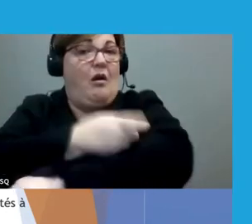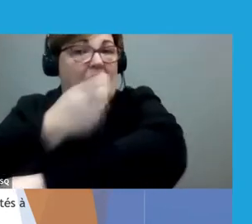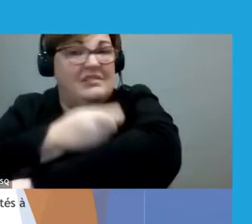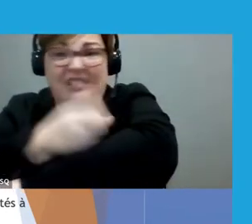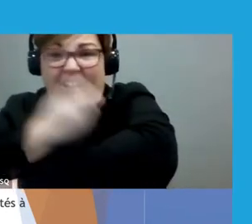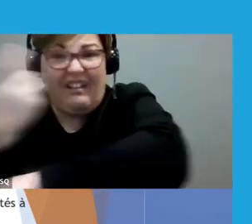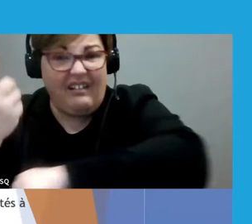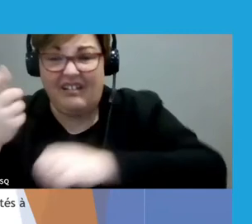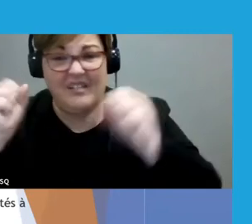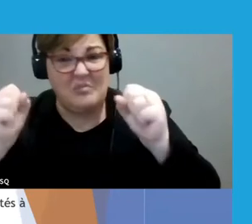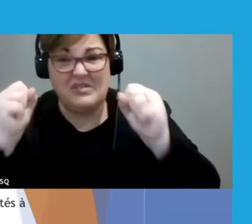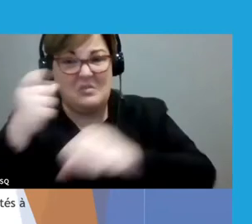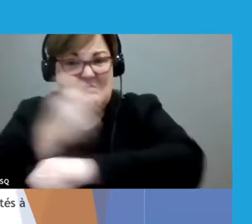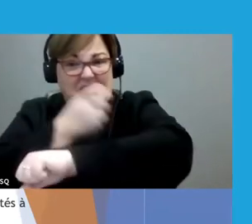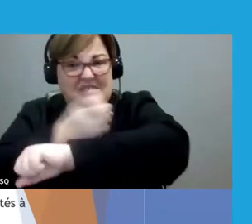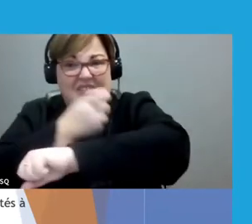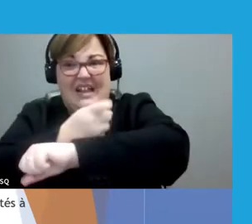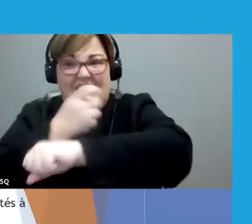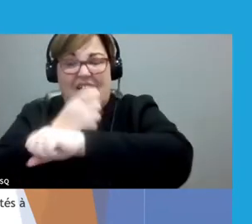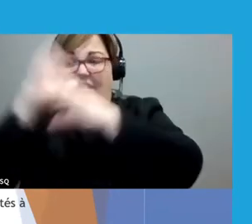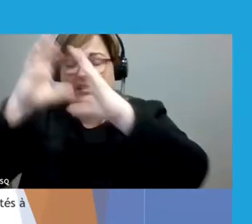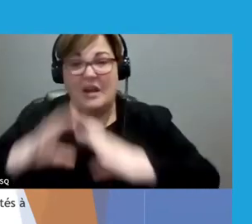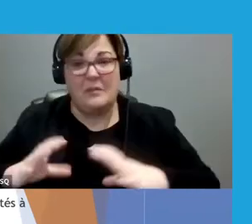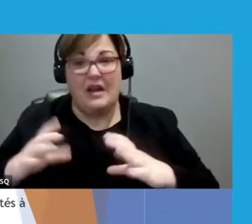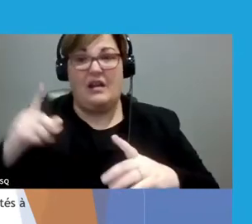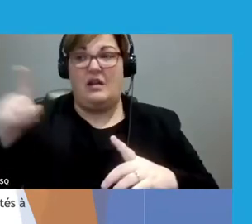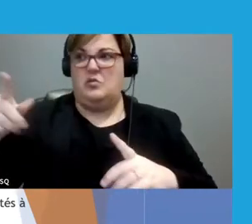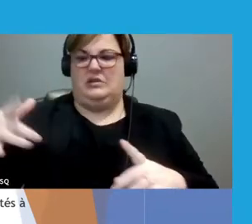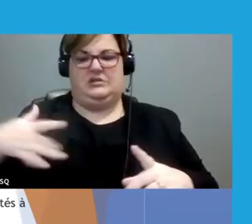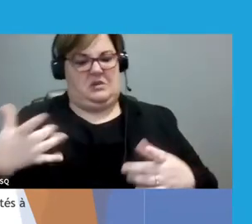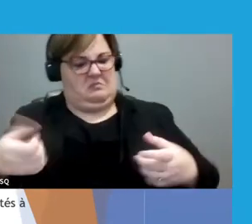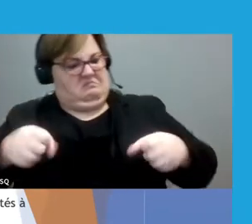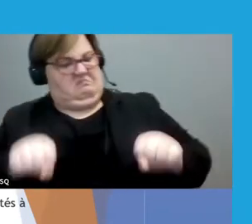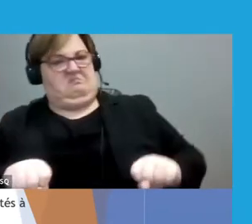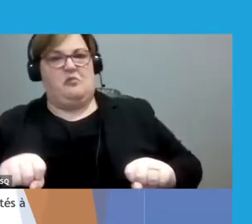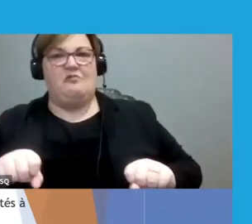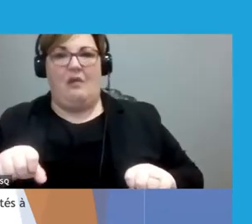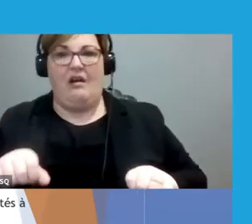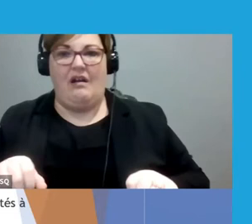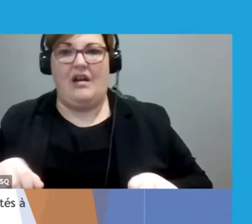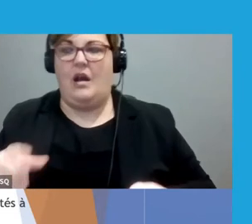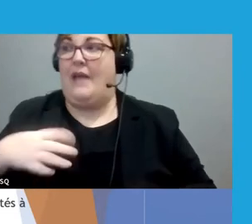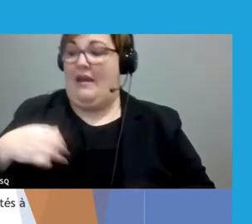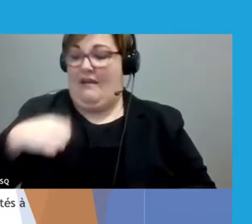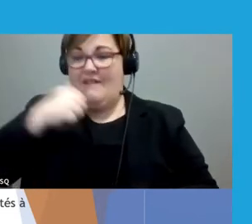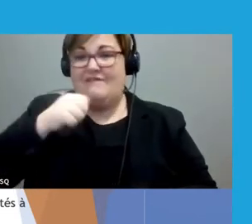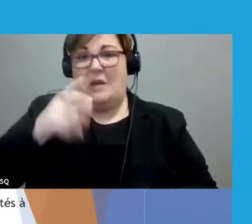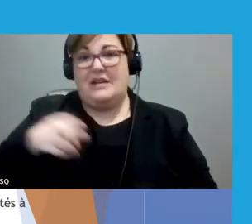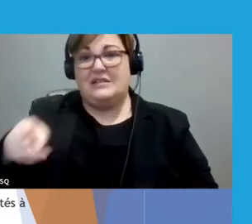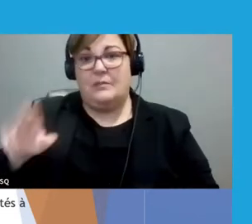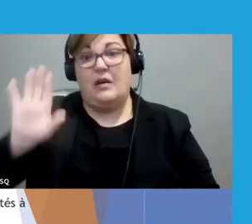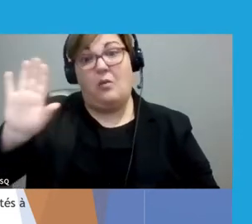qui est aussi le cas dans différentes situations de vie pour les femmes en situation de handicap. Il ne faut pas oublier